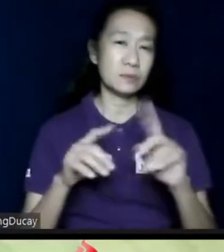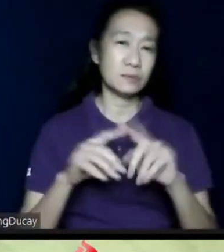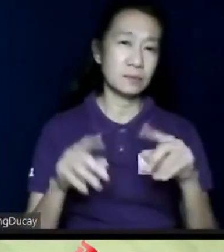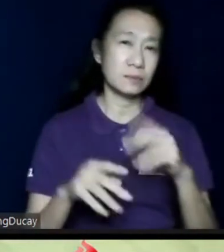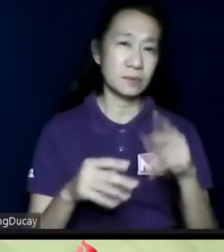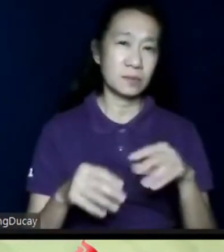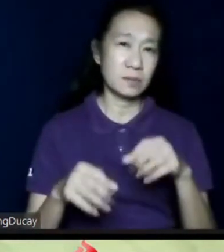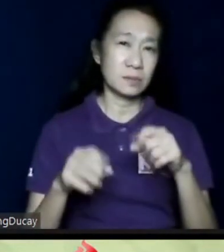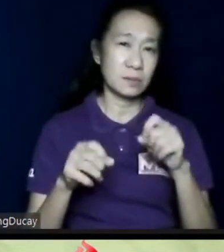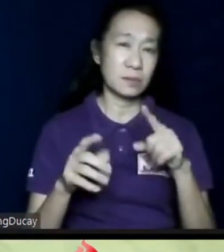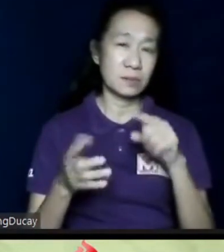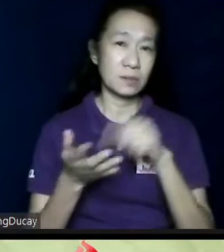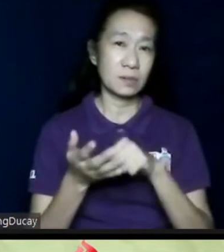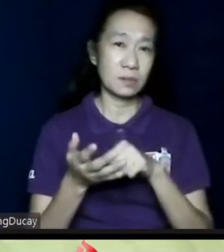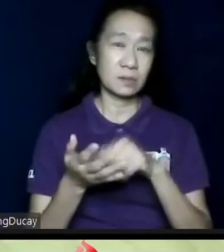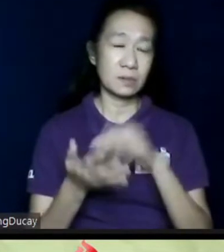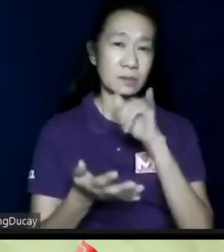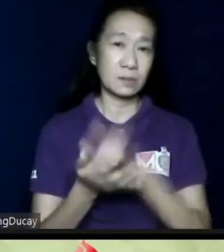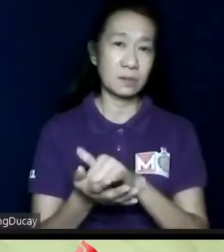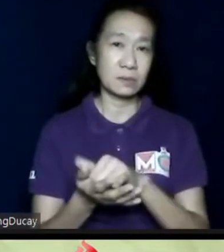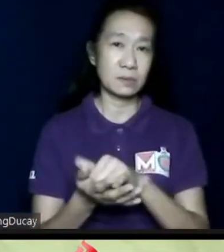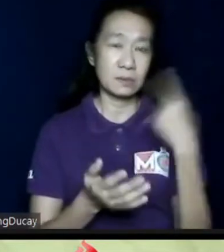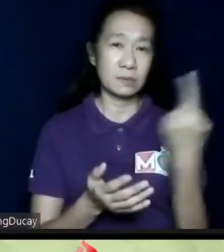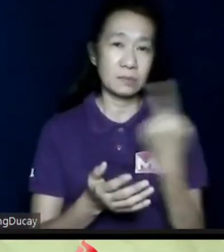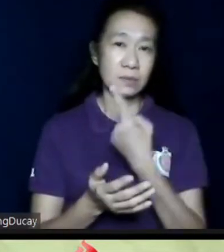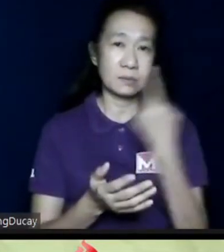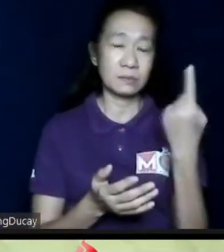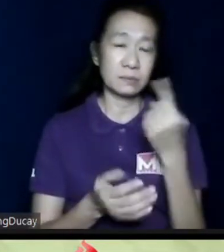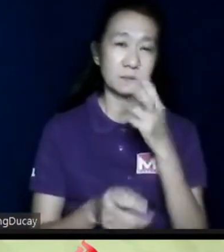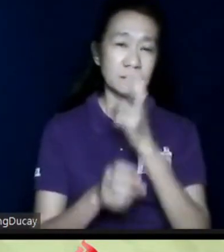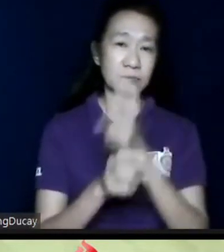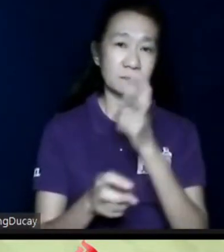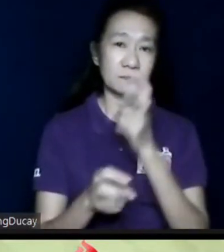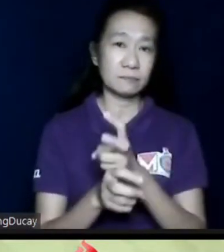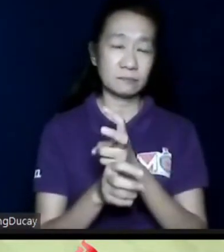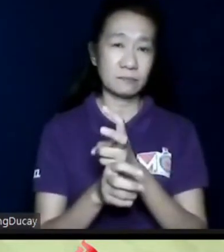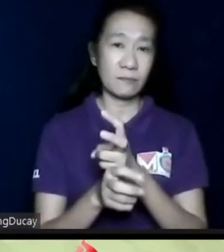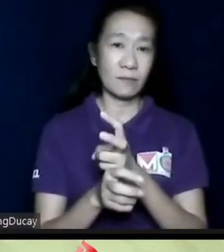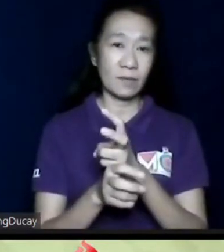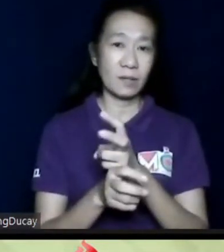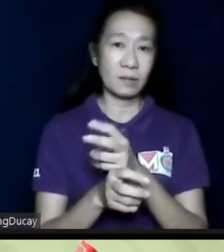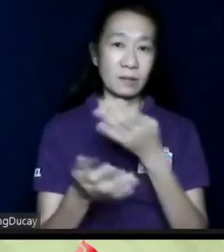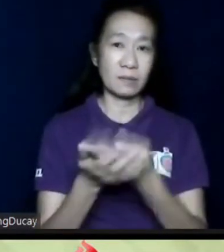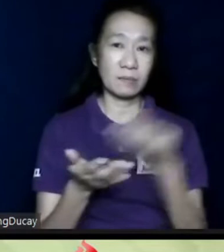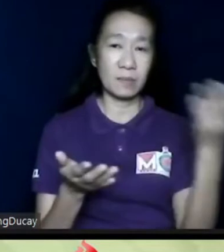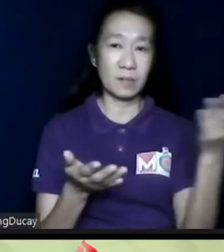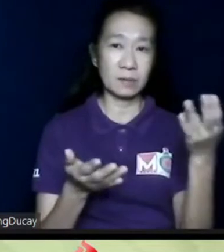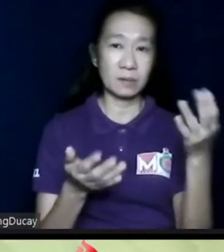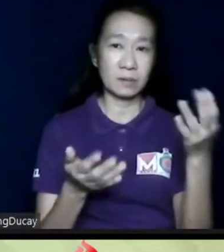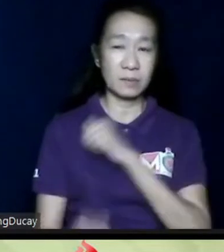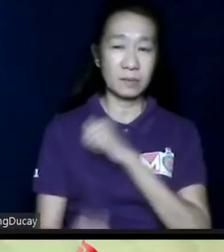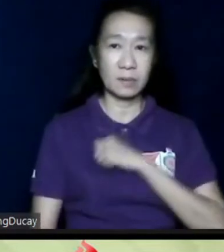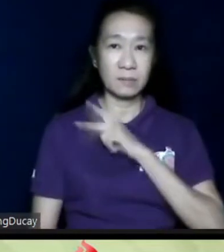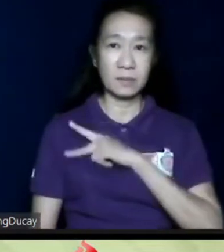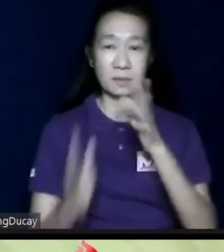bibenta natin yun. Yun po talaga, mahihirapan po yung mga bibili na ma-appreciate yung